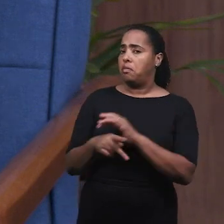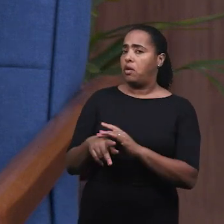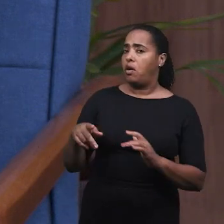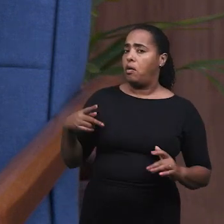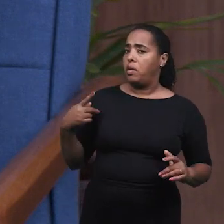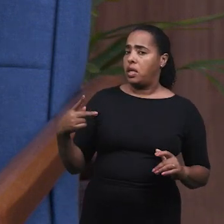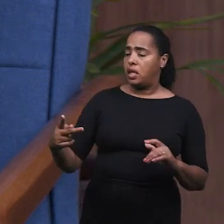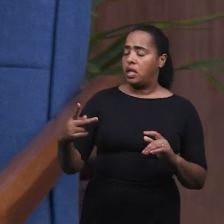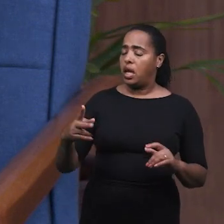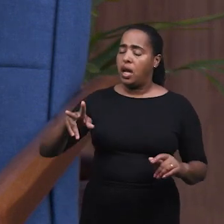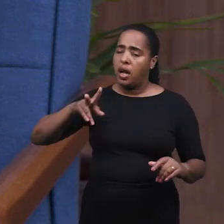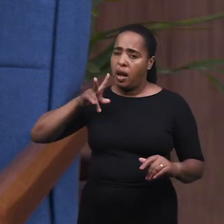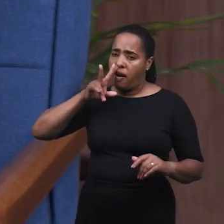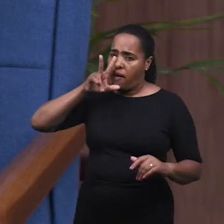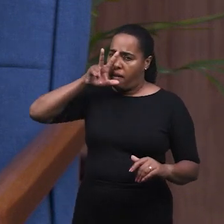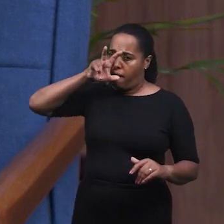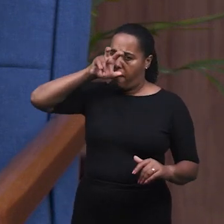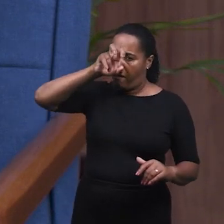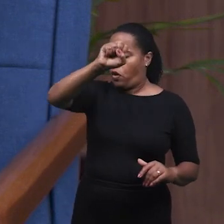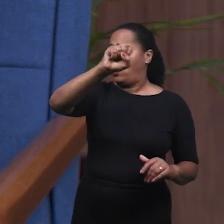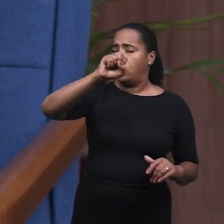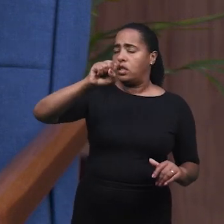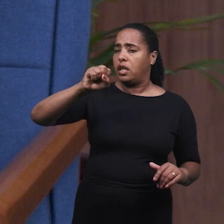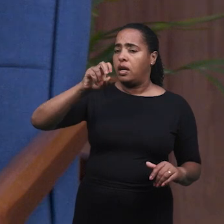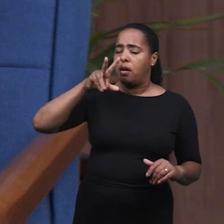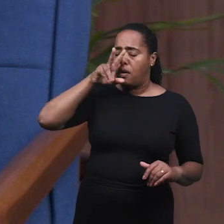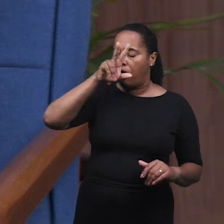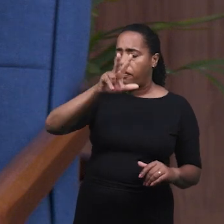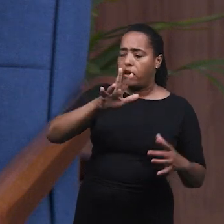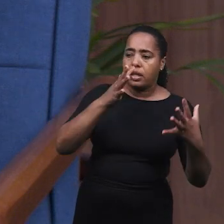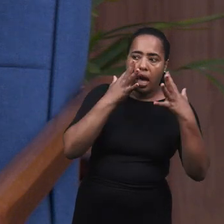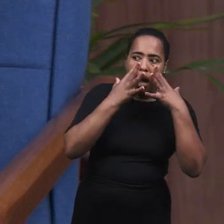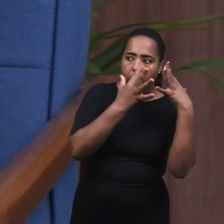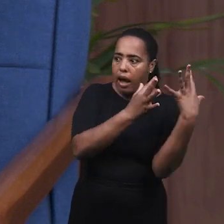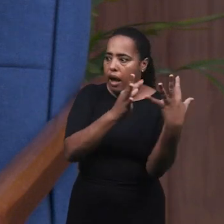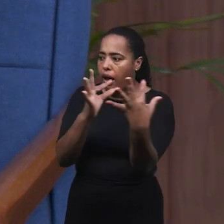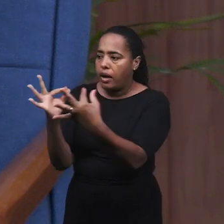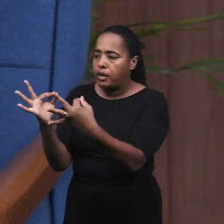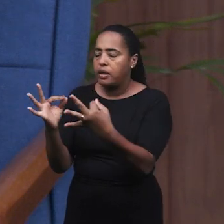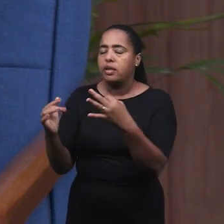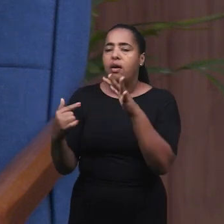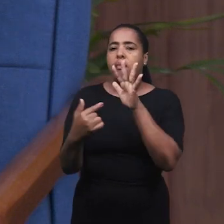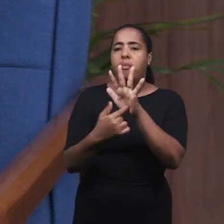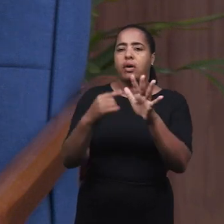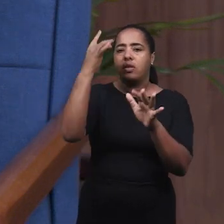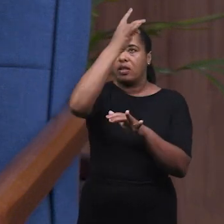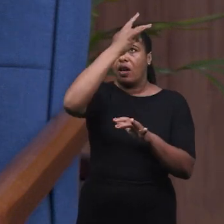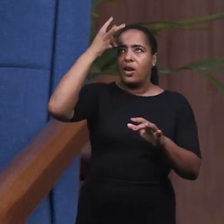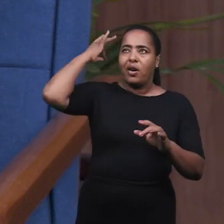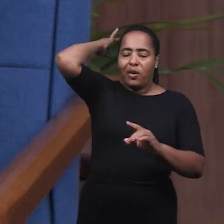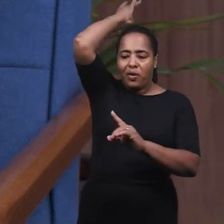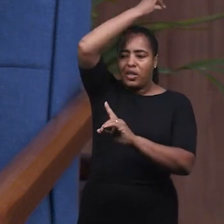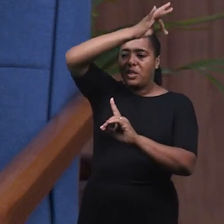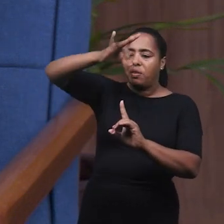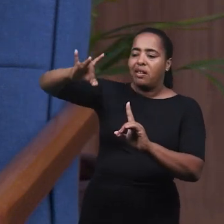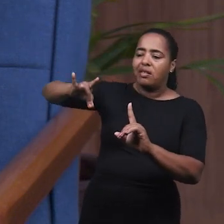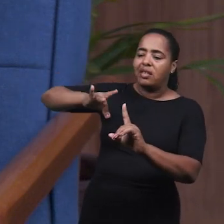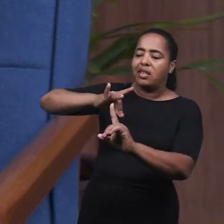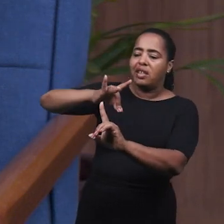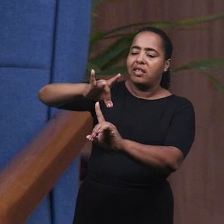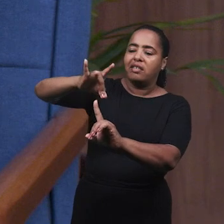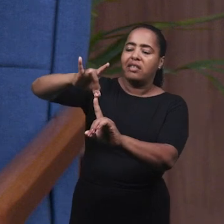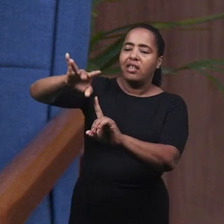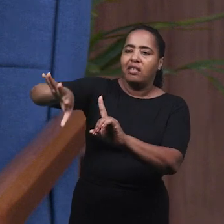force a été quelque chose qui a attiré l'attention. La Bible dit, et l'Esprit de Dieu a, euh, a pris, a fait